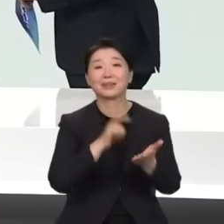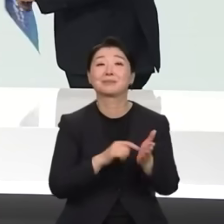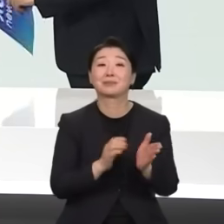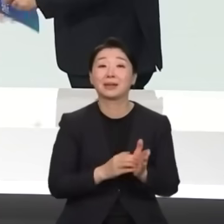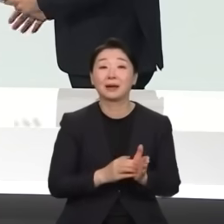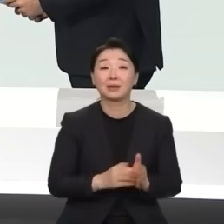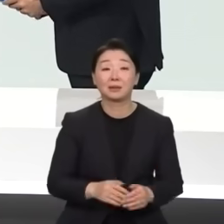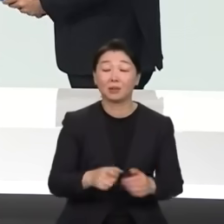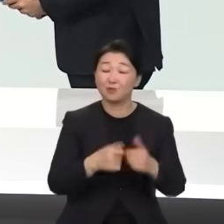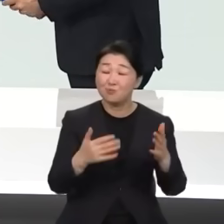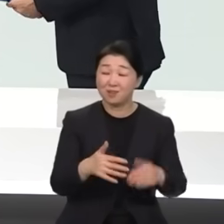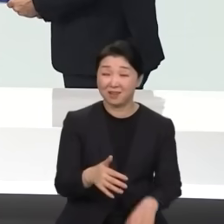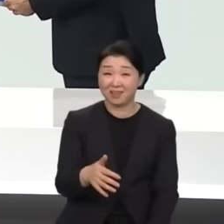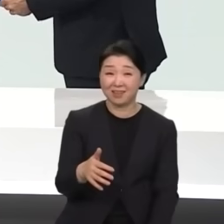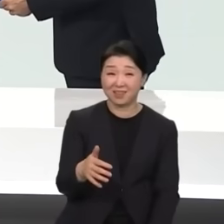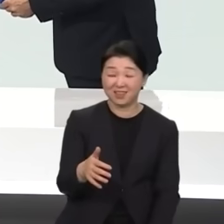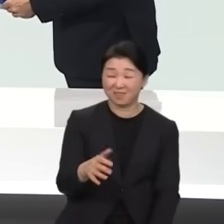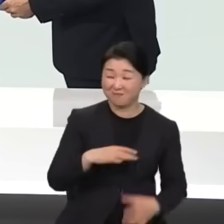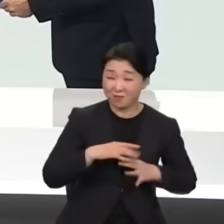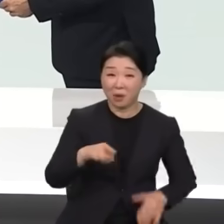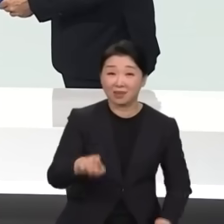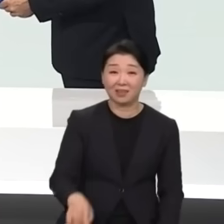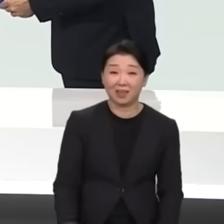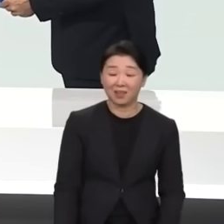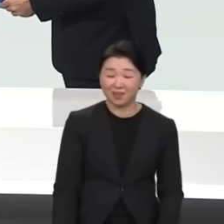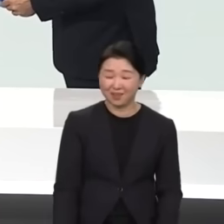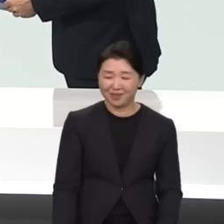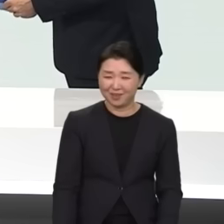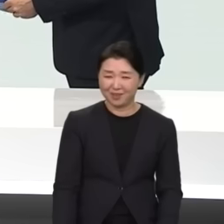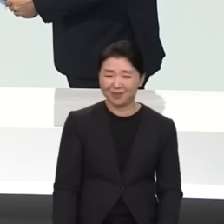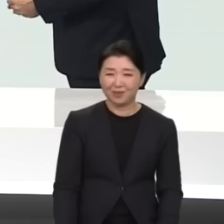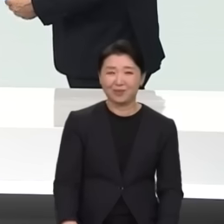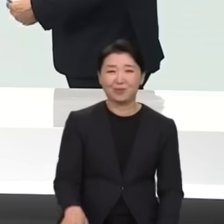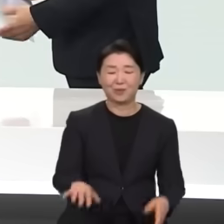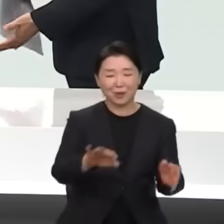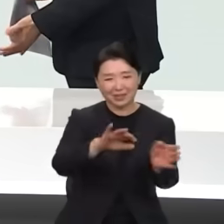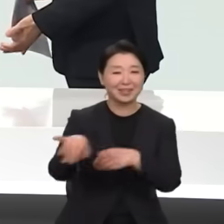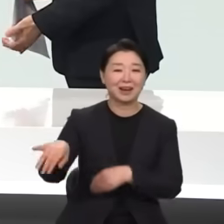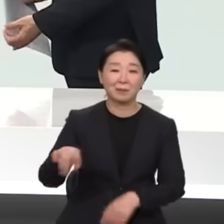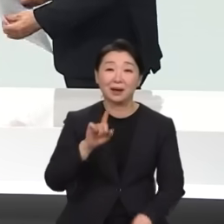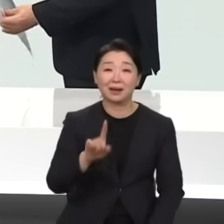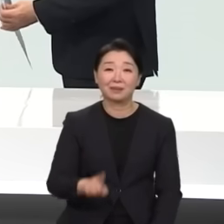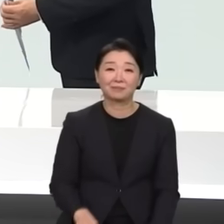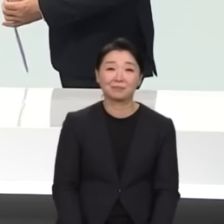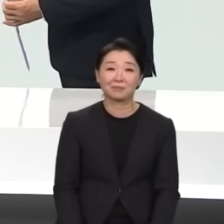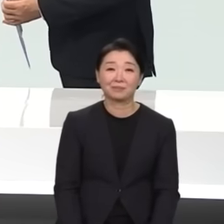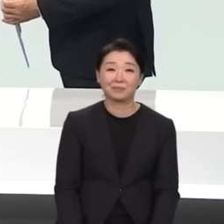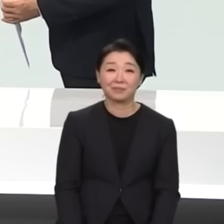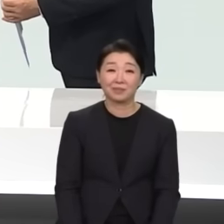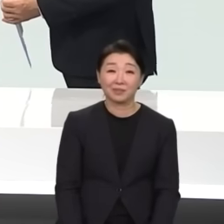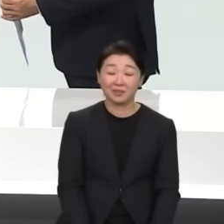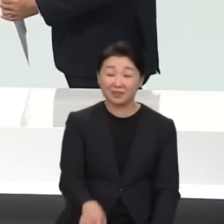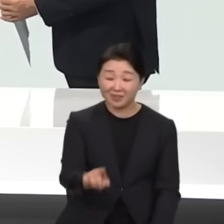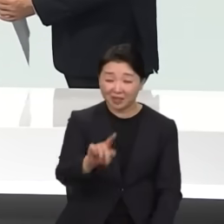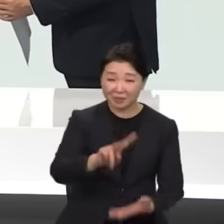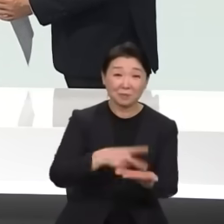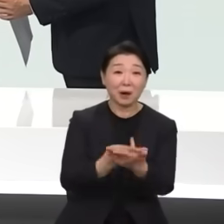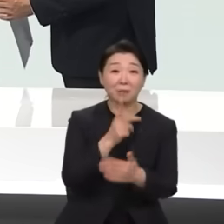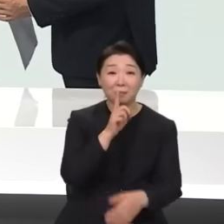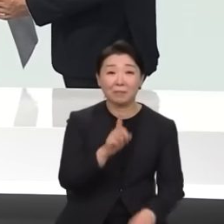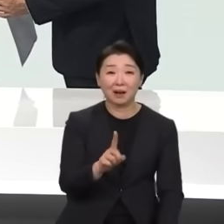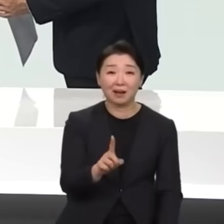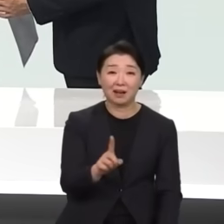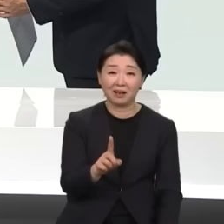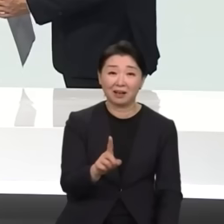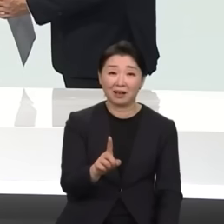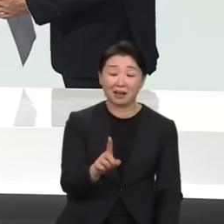되게 유명했죠. 쪼라째. 자, 그리고 고마 치아라마. 뭐 참고로 이건 일본 말이 아니라 부산 사투리고요. 뒤집어졌다. 뒤집어졌다는 뜻이죠.